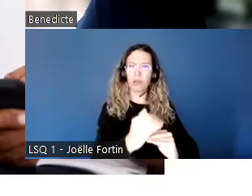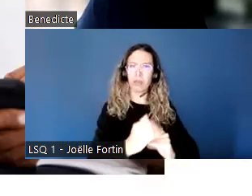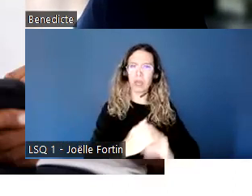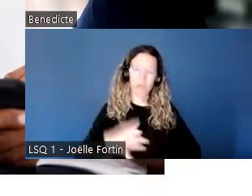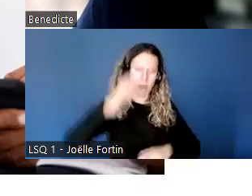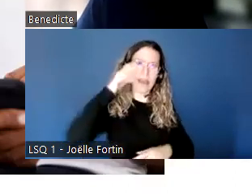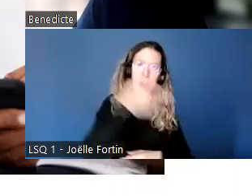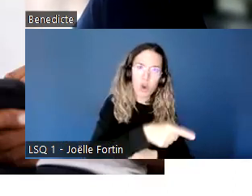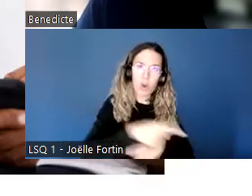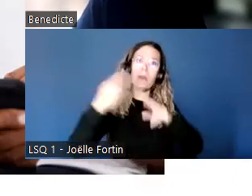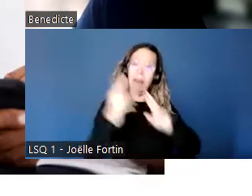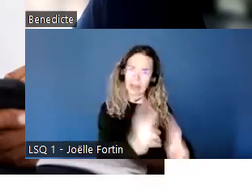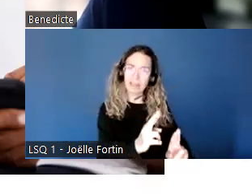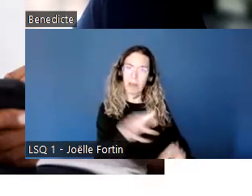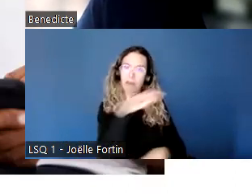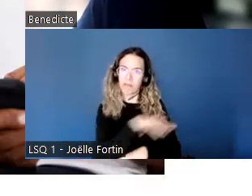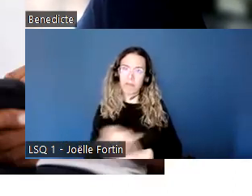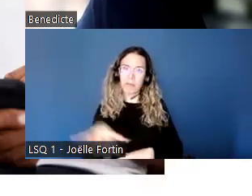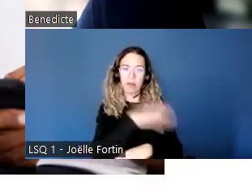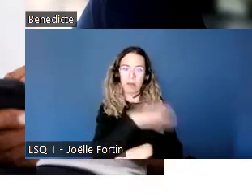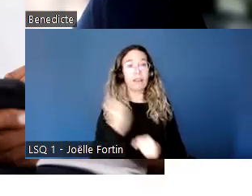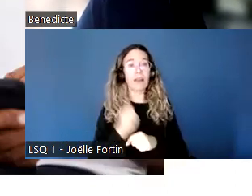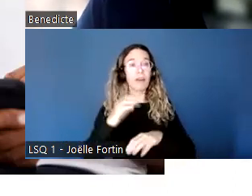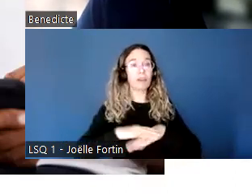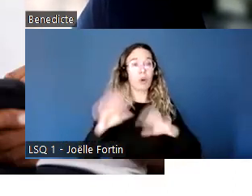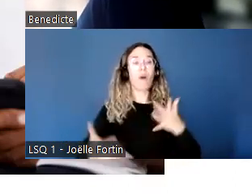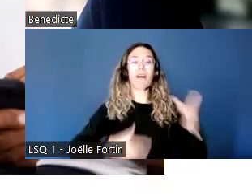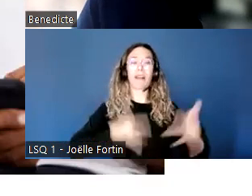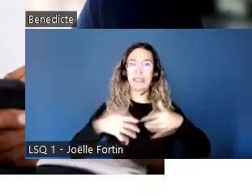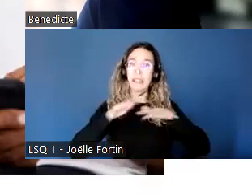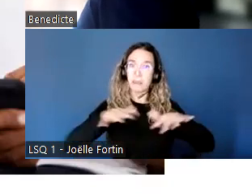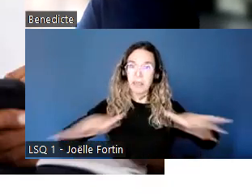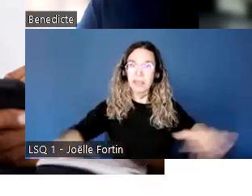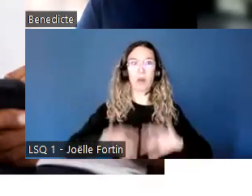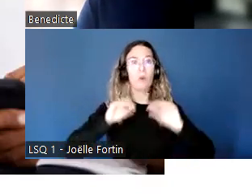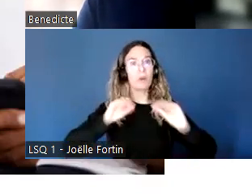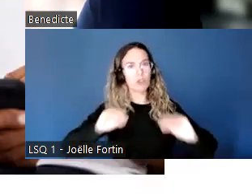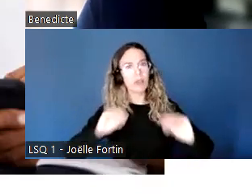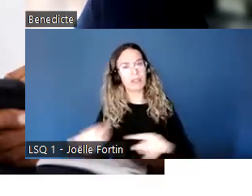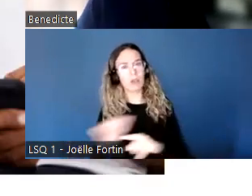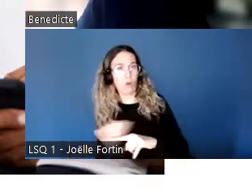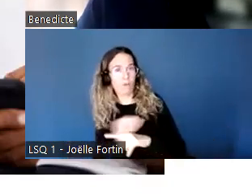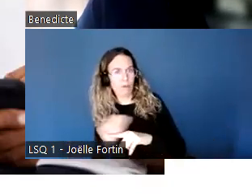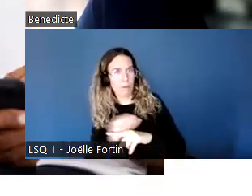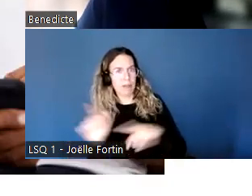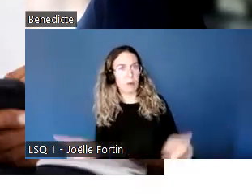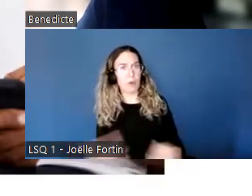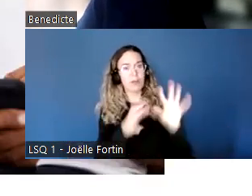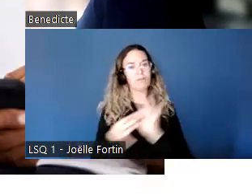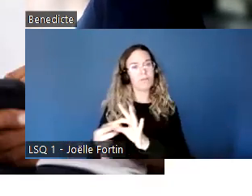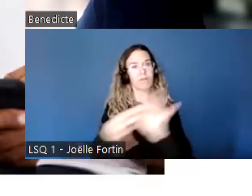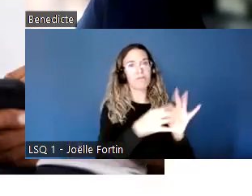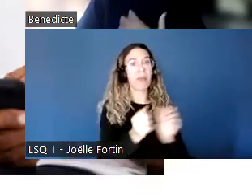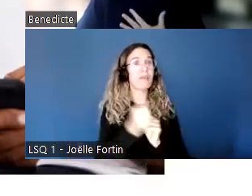respectés. Et leur travail se focalise sur la sensibilisation, l'éducation, la formation, et la collaboration avec